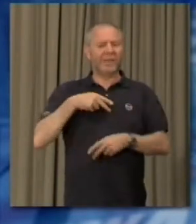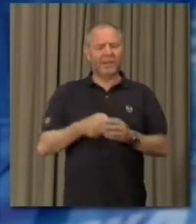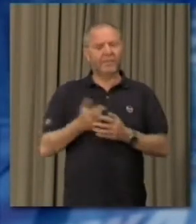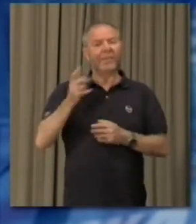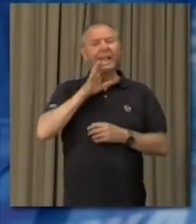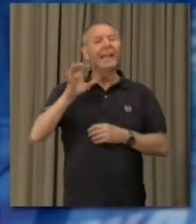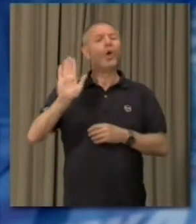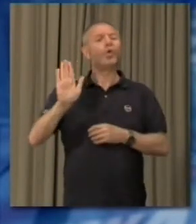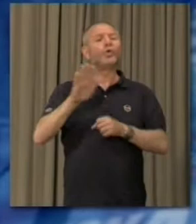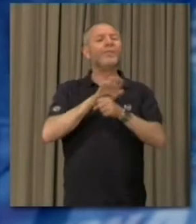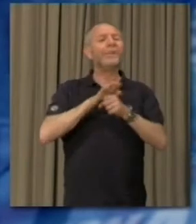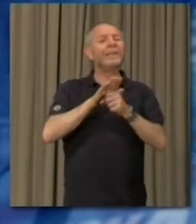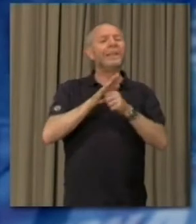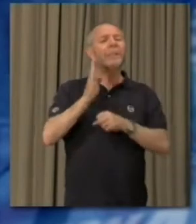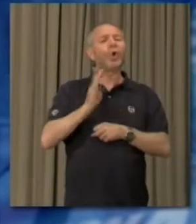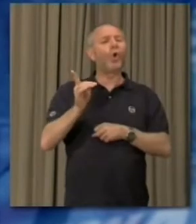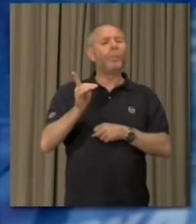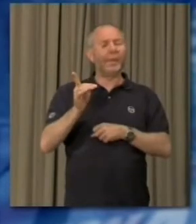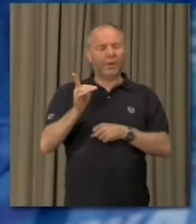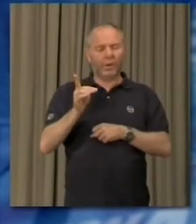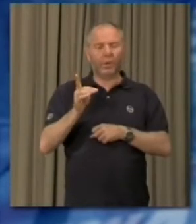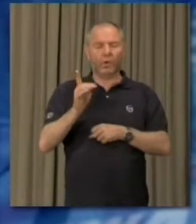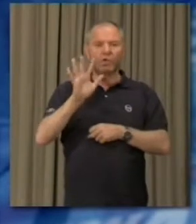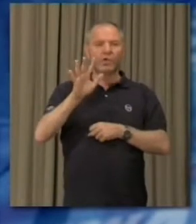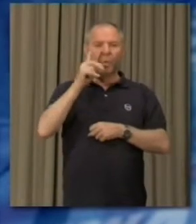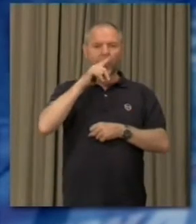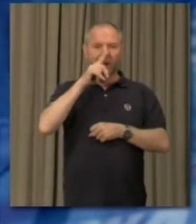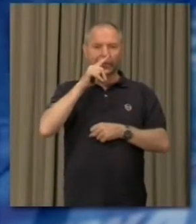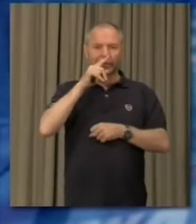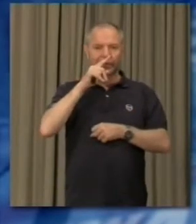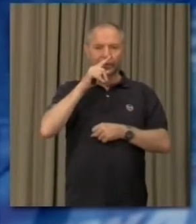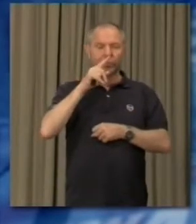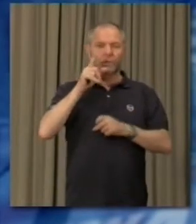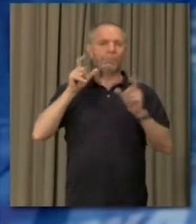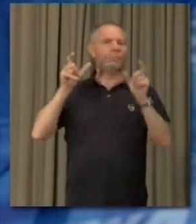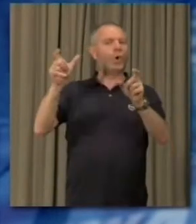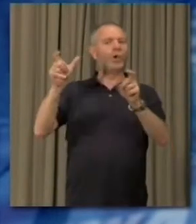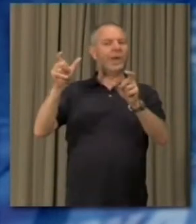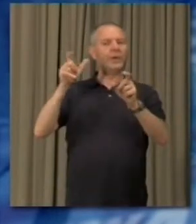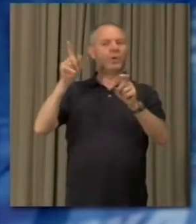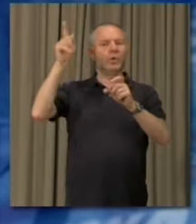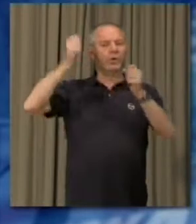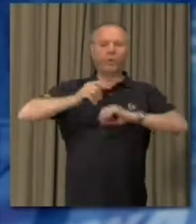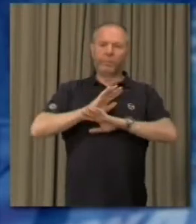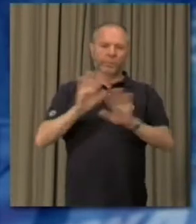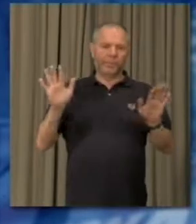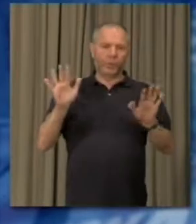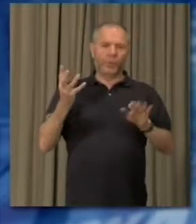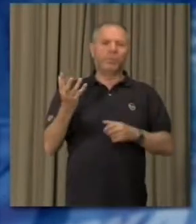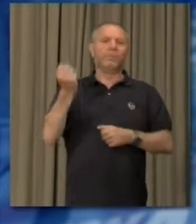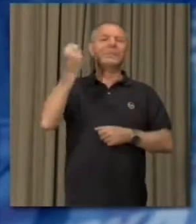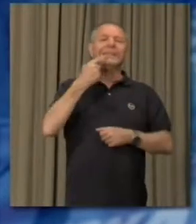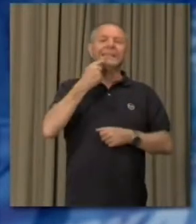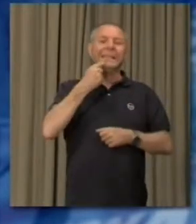Borromeo era stato accolto lo scorso 5 marzo e come ricaduta immediata aveva visto la conclusione della stagione invernale sulla vetta Cusiana e il ritorno in possesso dei